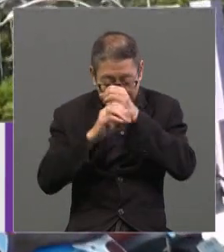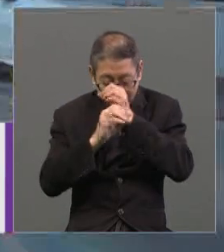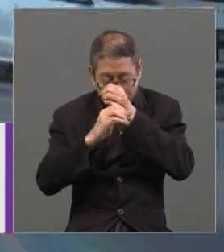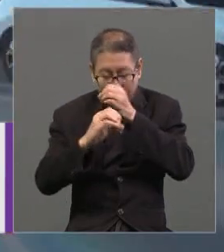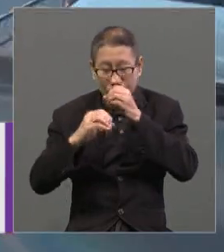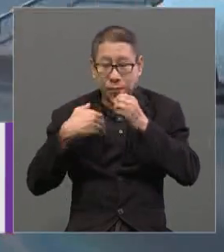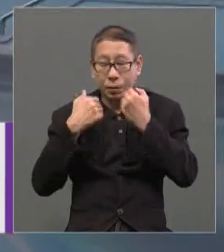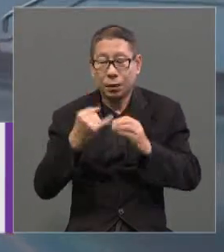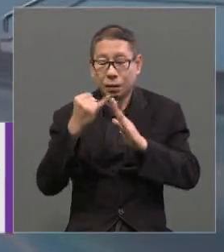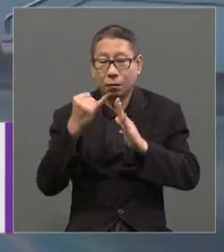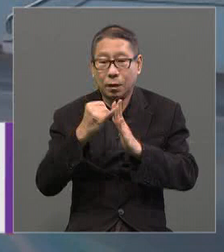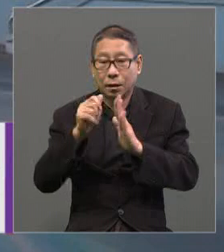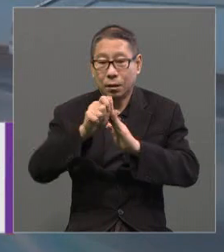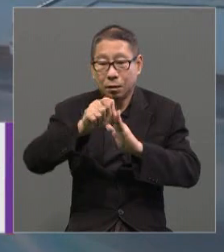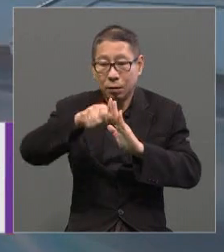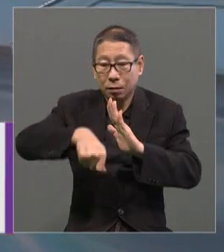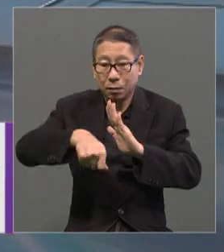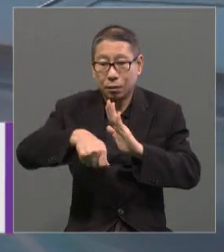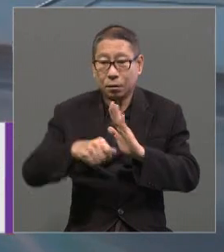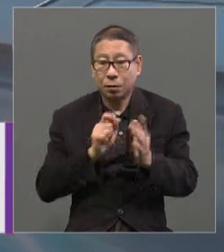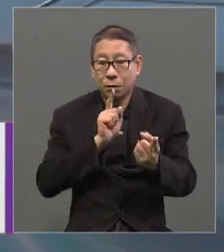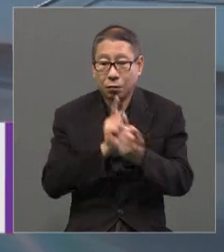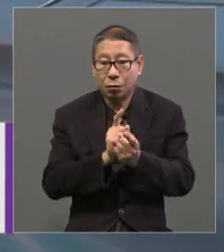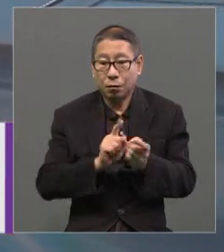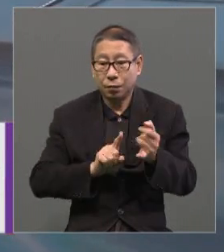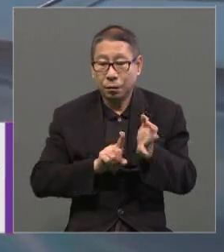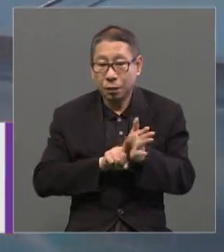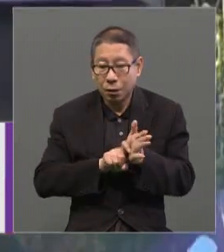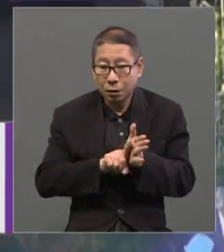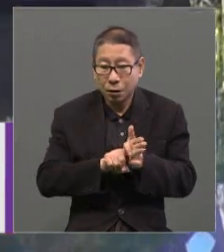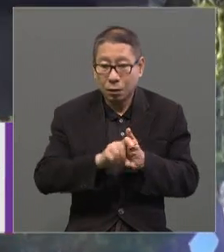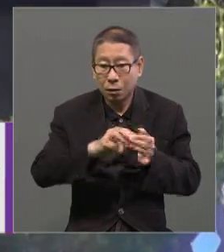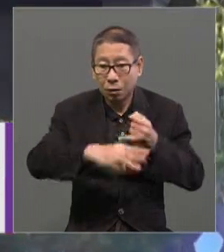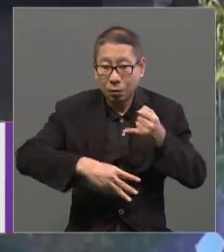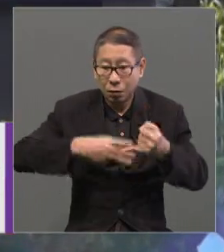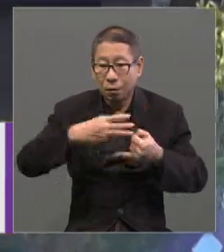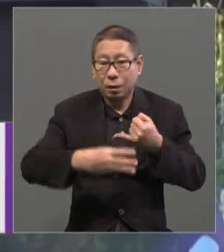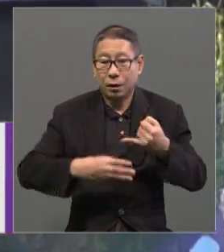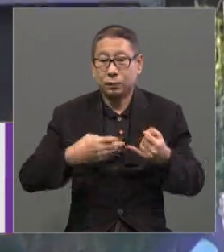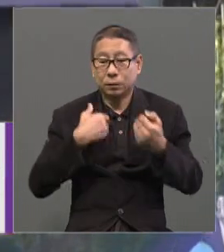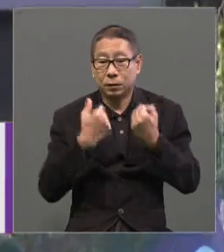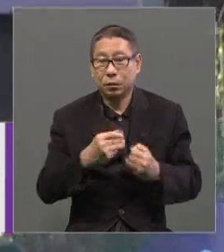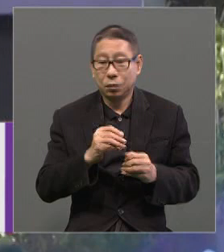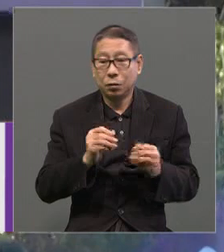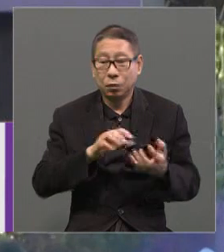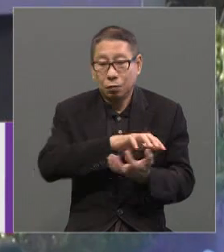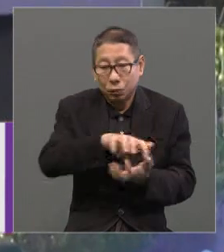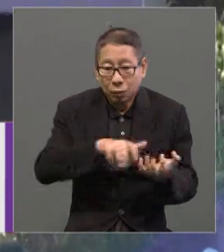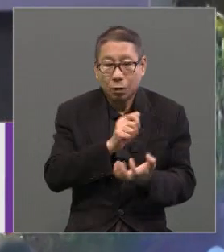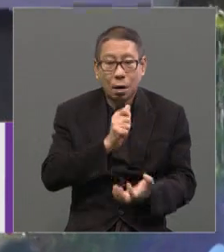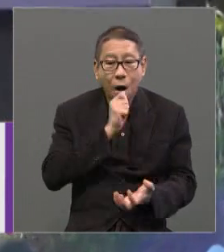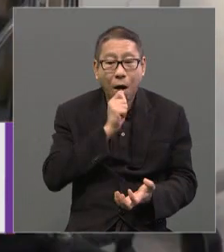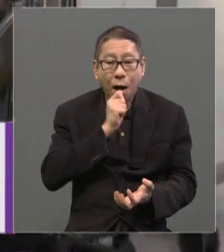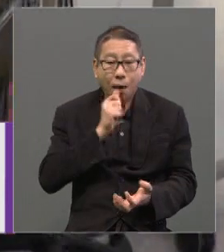ทยาศาสตร์การแพทย์จังหวัดนครราชสีมาเจอฮะเชื้อโนโรไวรัสไอเชื้อนี้ปกติเนี่ยมันจะอยู่ทั้งในอาหาร